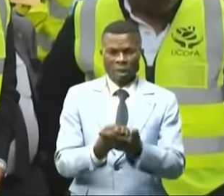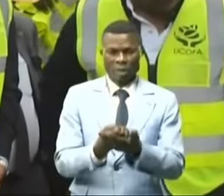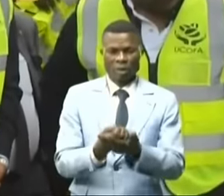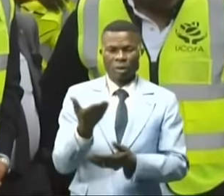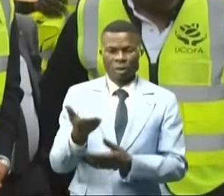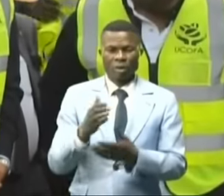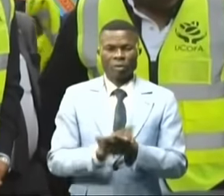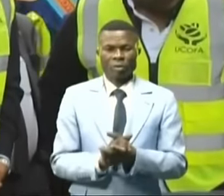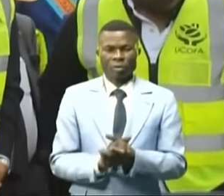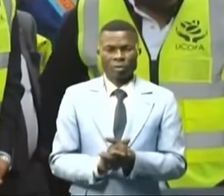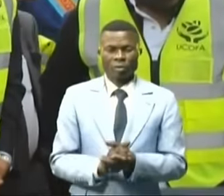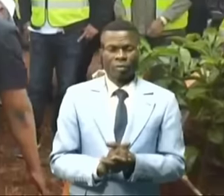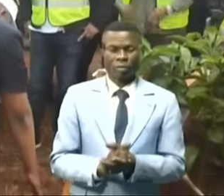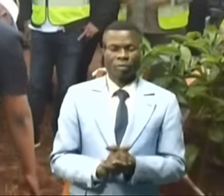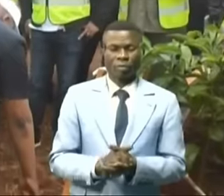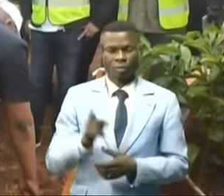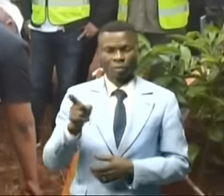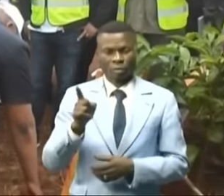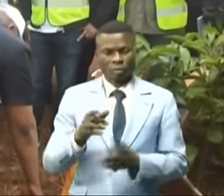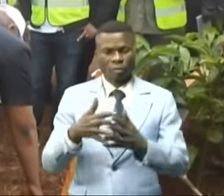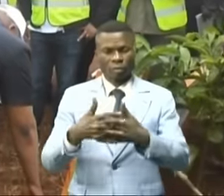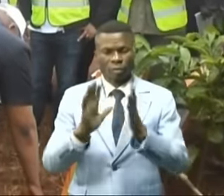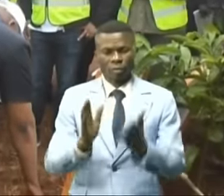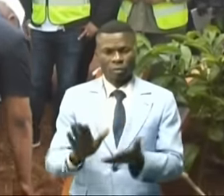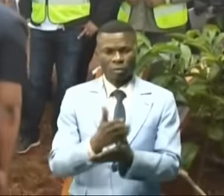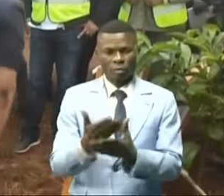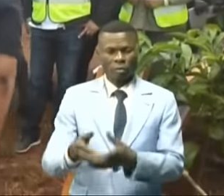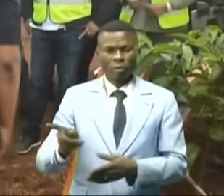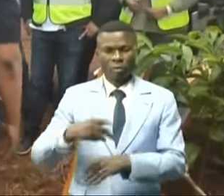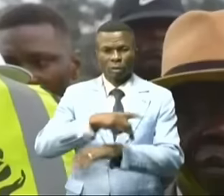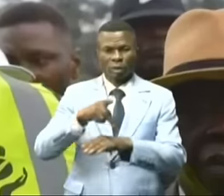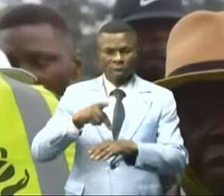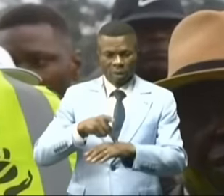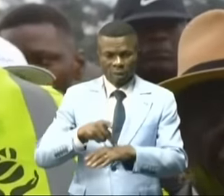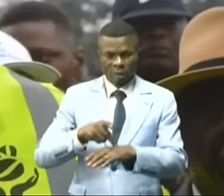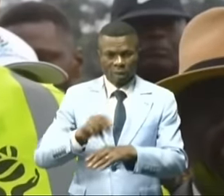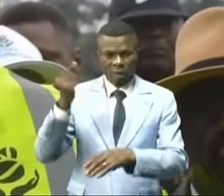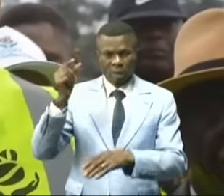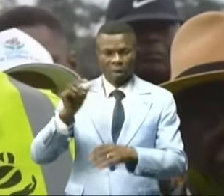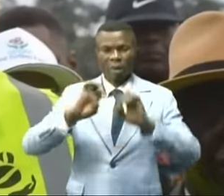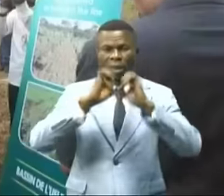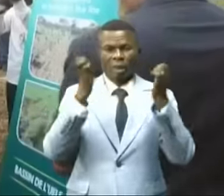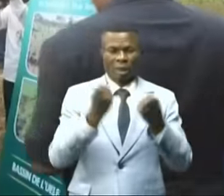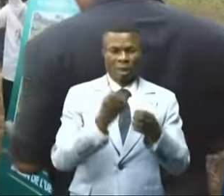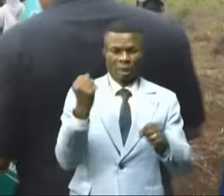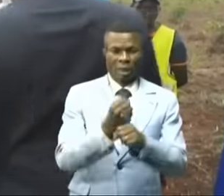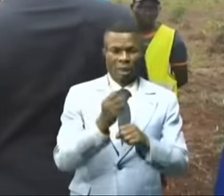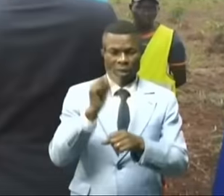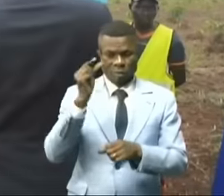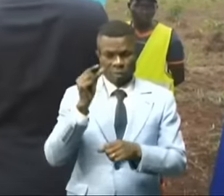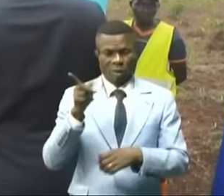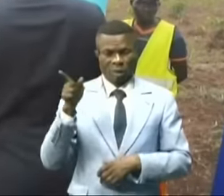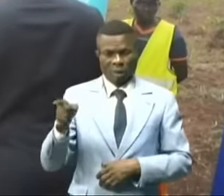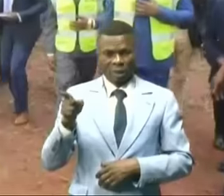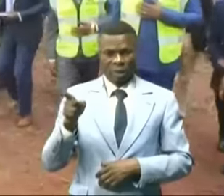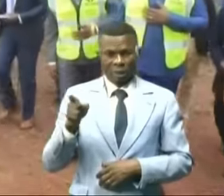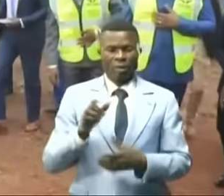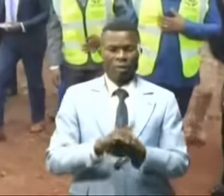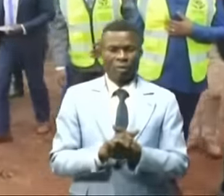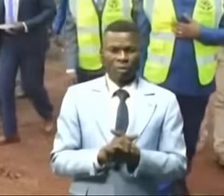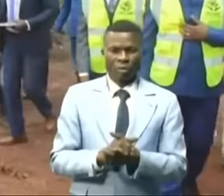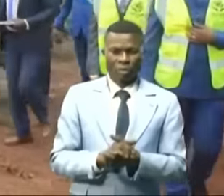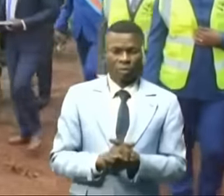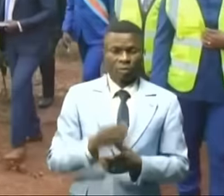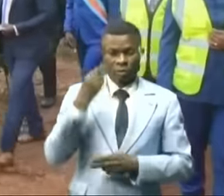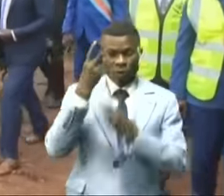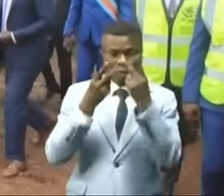l'agriculture, l'illustrant par le partenariat entre la province du Haut-Tuélé et les entreprises minières Kibali Gold Mining et Barrick. La